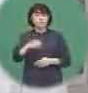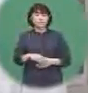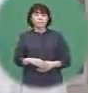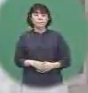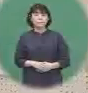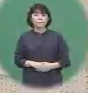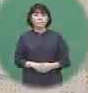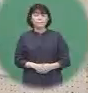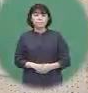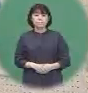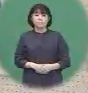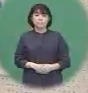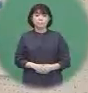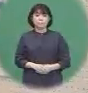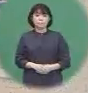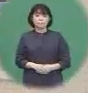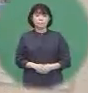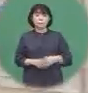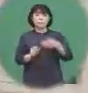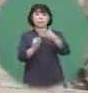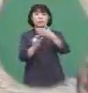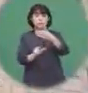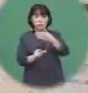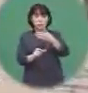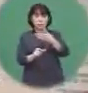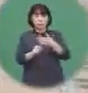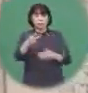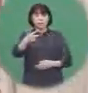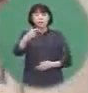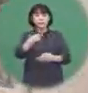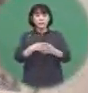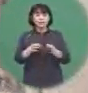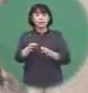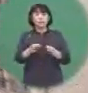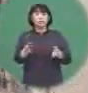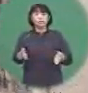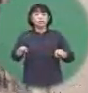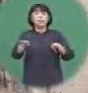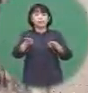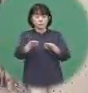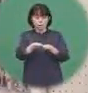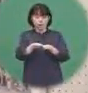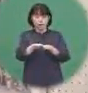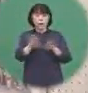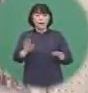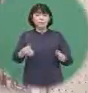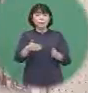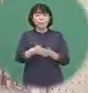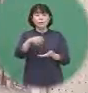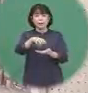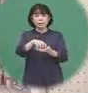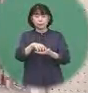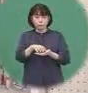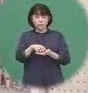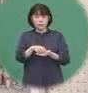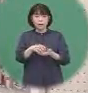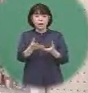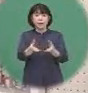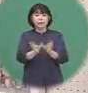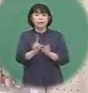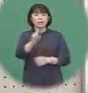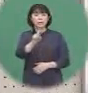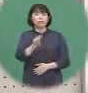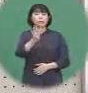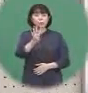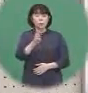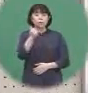ます先月には市内のショッピングモールでこれまでに受賞した14の団体を